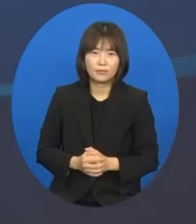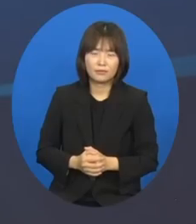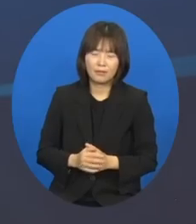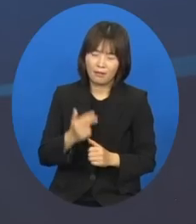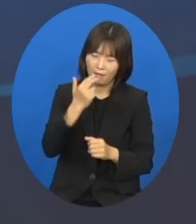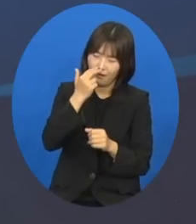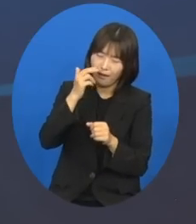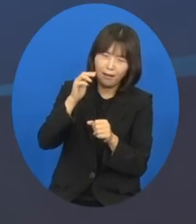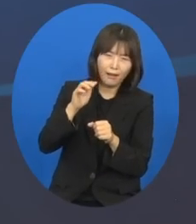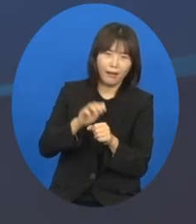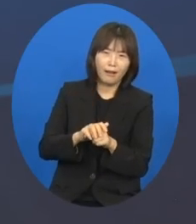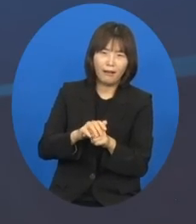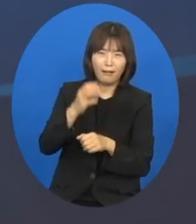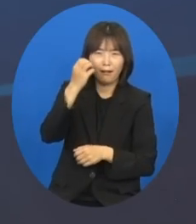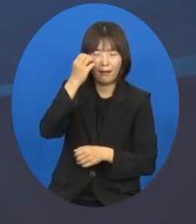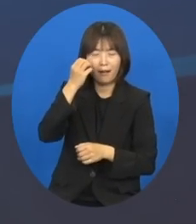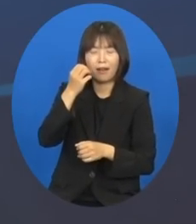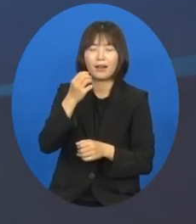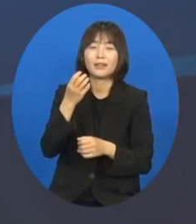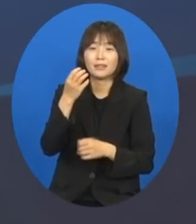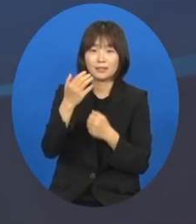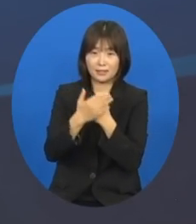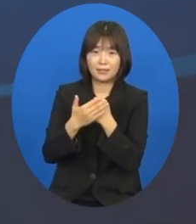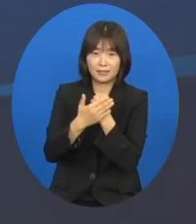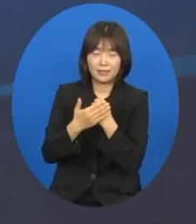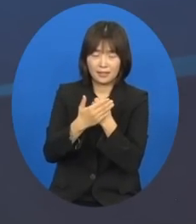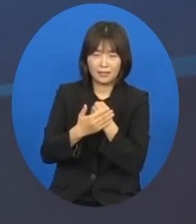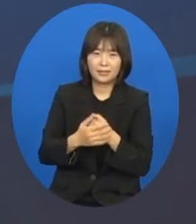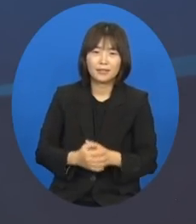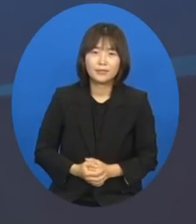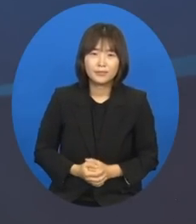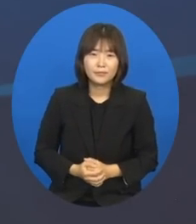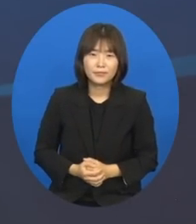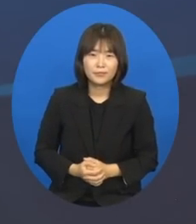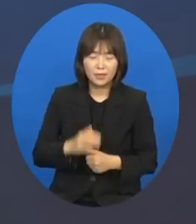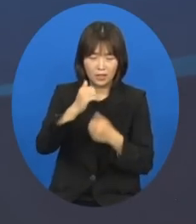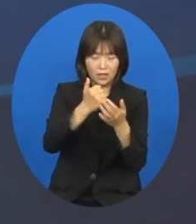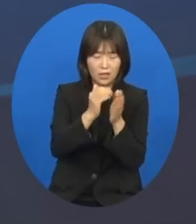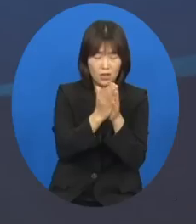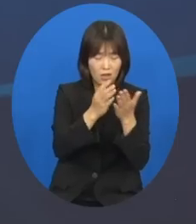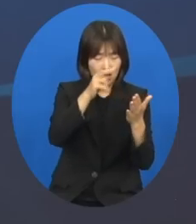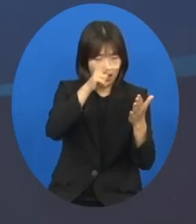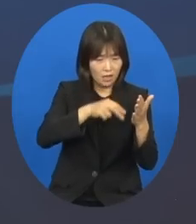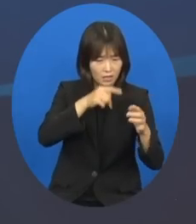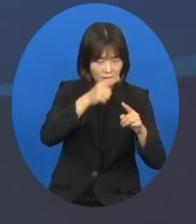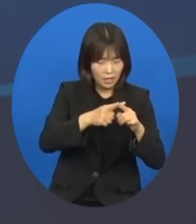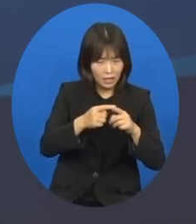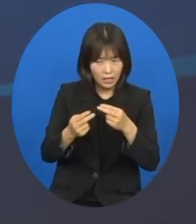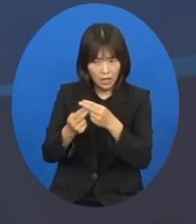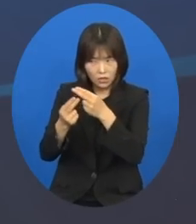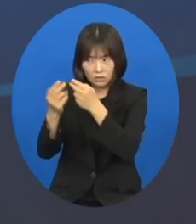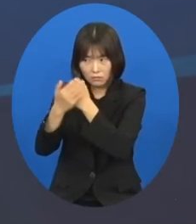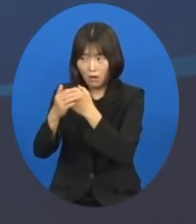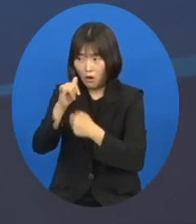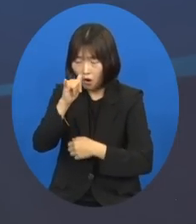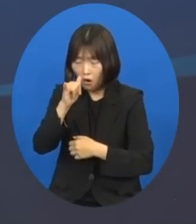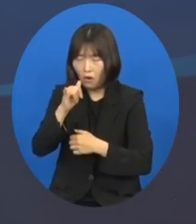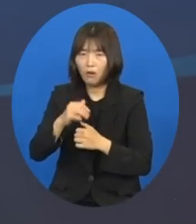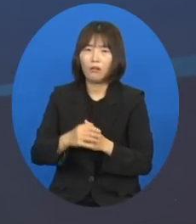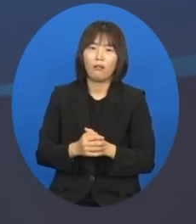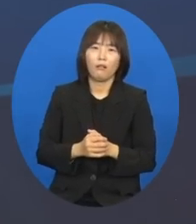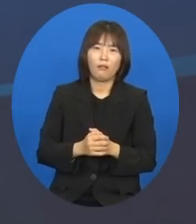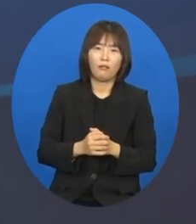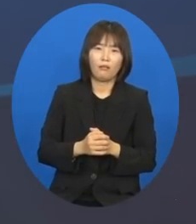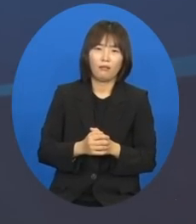기가 막힌 단어죠 쌓아 두신 은혜 막 성경을 읽다가 쏴도 씻는 애라는 단어가 있구나 손이 저려 오면서 목양실에서